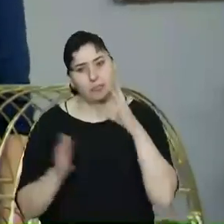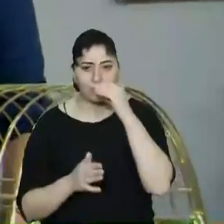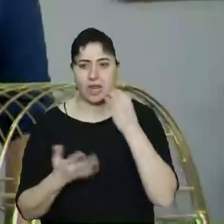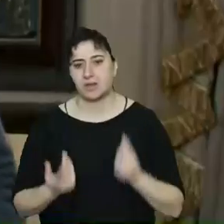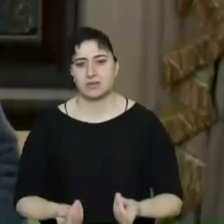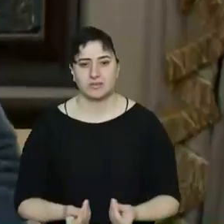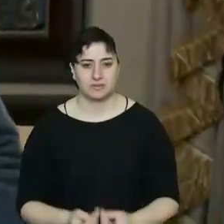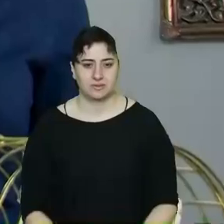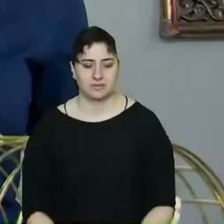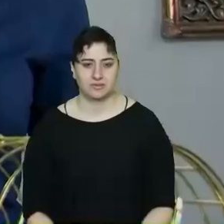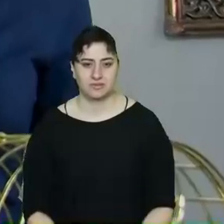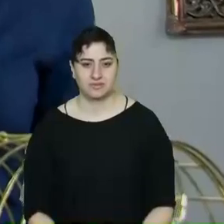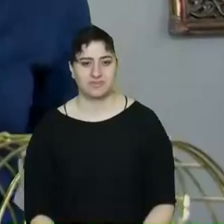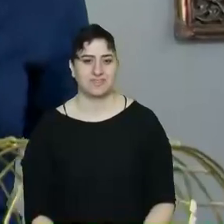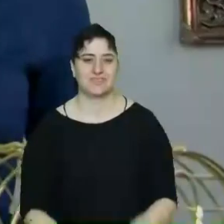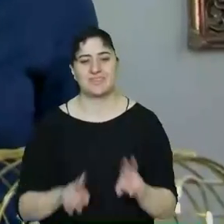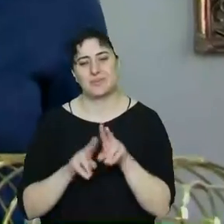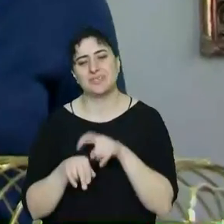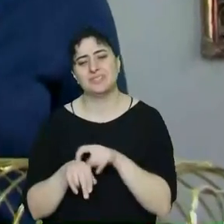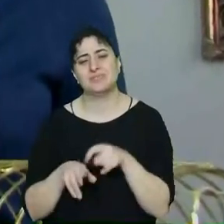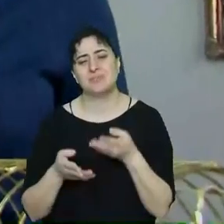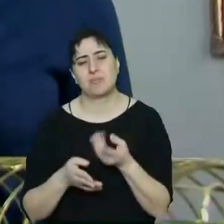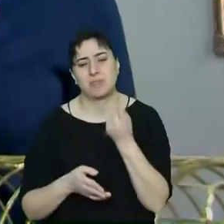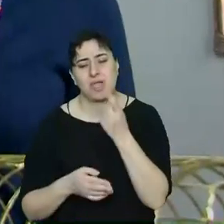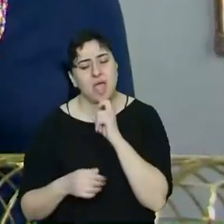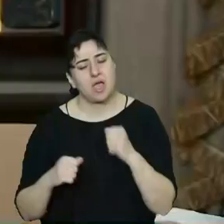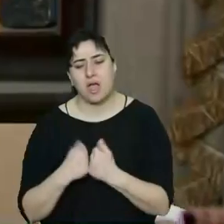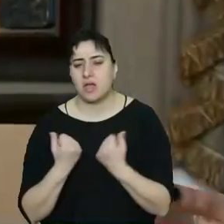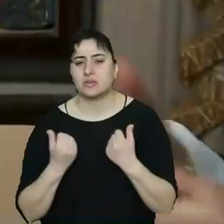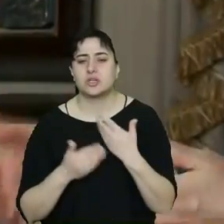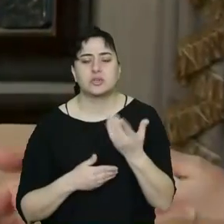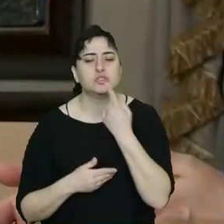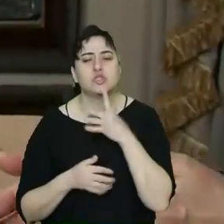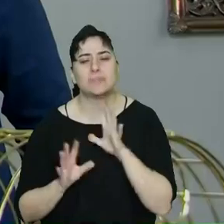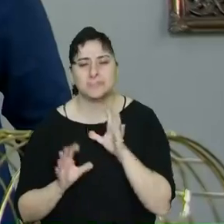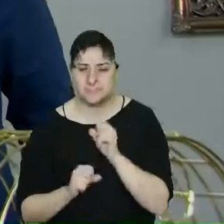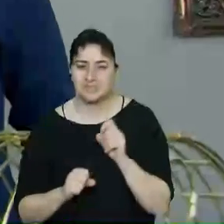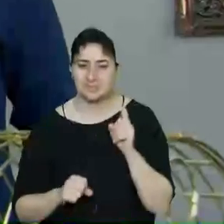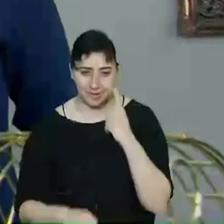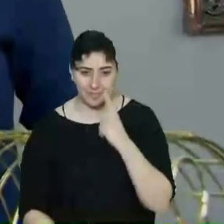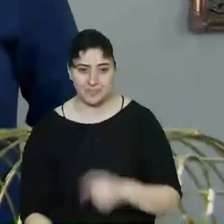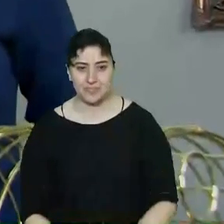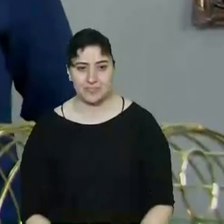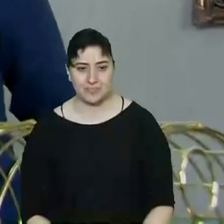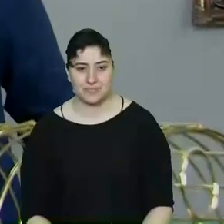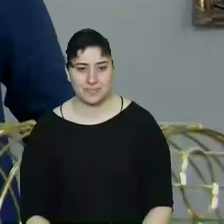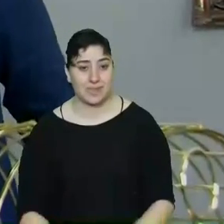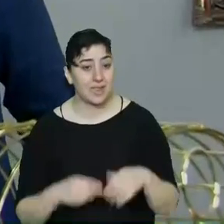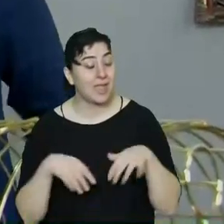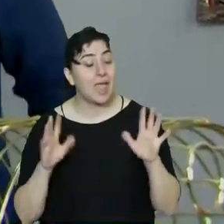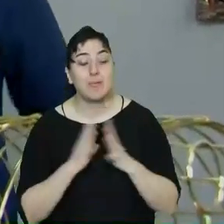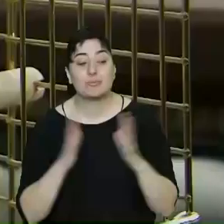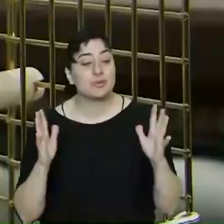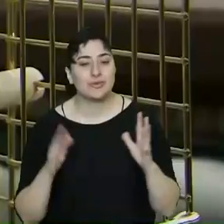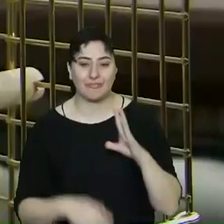yani kuş diyor. Ay Kemal'im sinirlenme. Bir defalık bir şeydir belki bir daha söylemez. Ben deneyeyim şimdi bak.